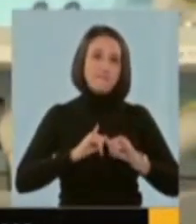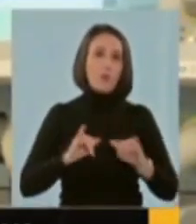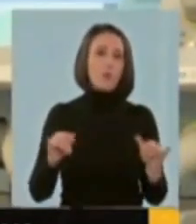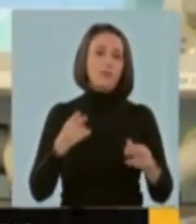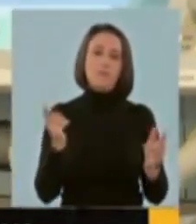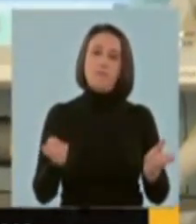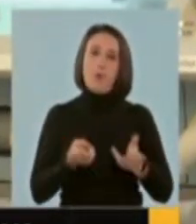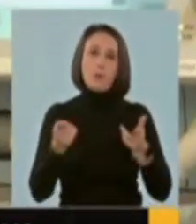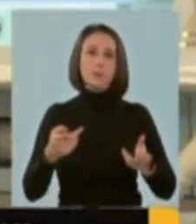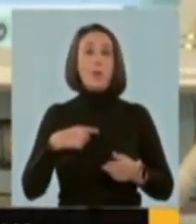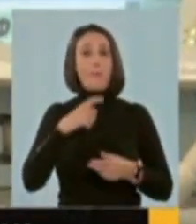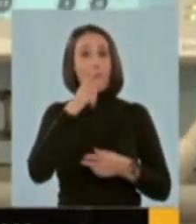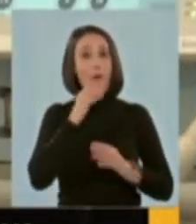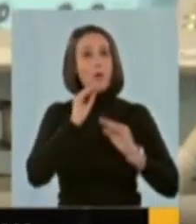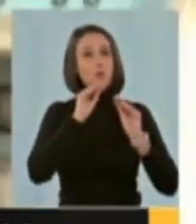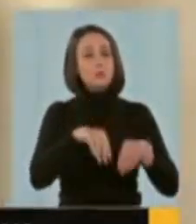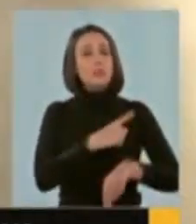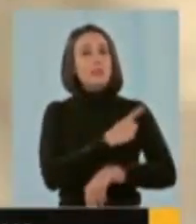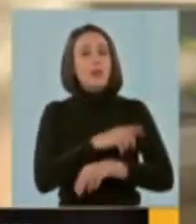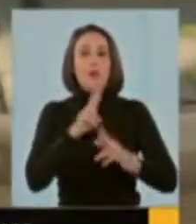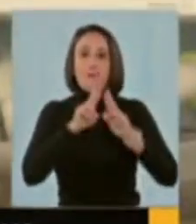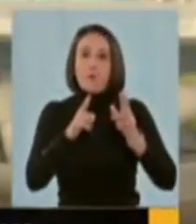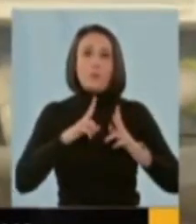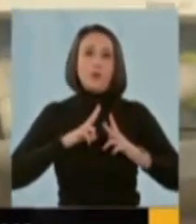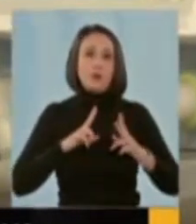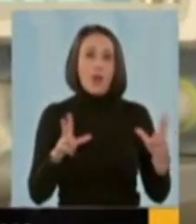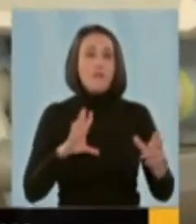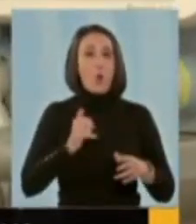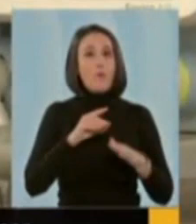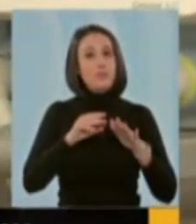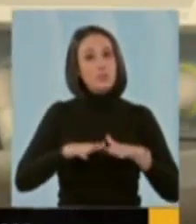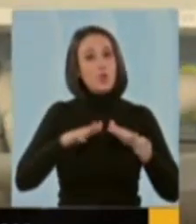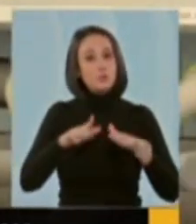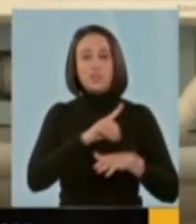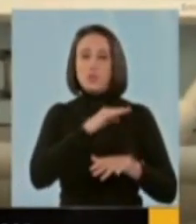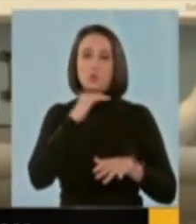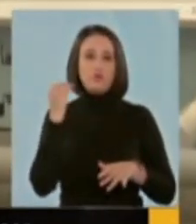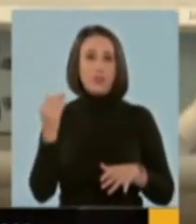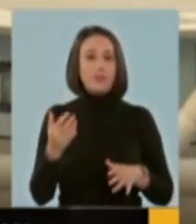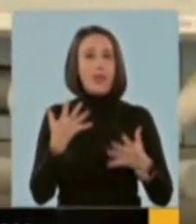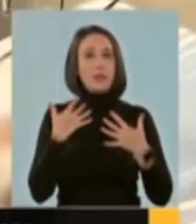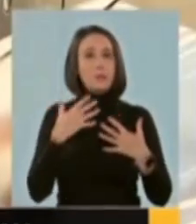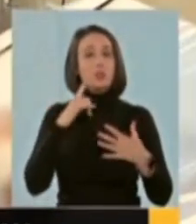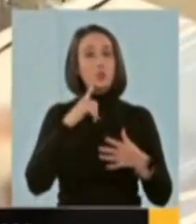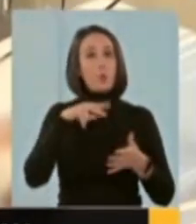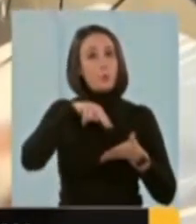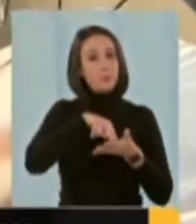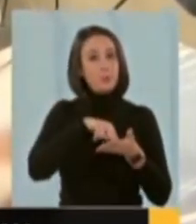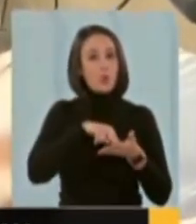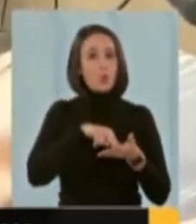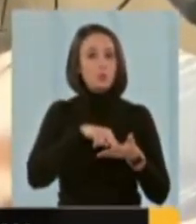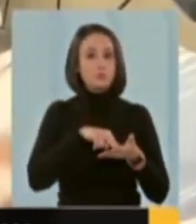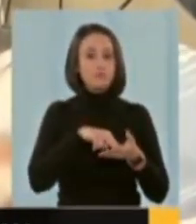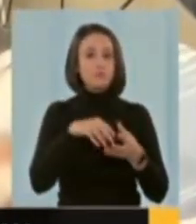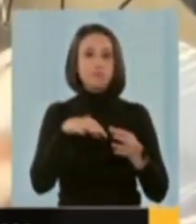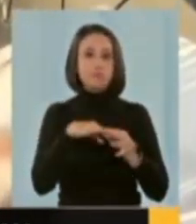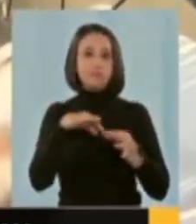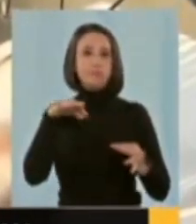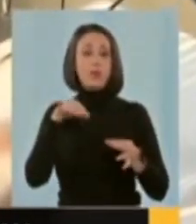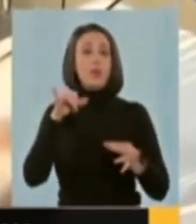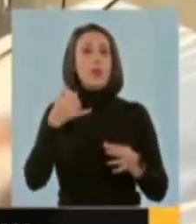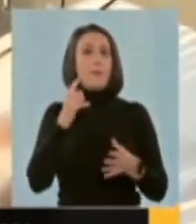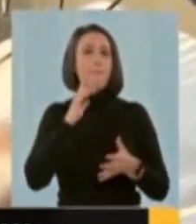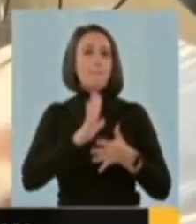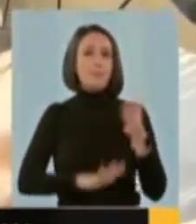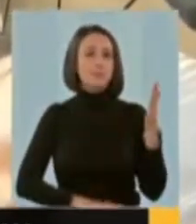însă foarte repede și bărbatul a ajuns la spital cu o formă severă de COVID, cu insuficiență respiratorie și cu piciorul cangrenat. Din cauza